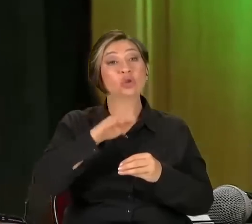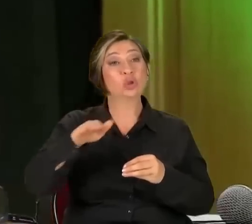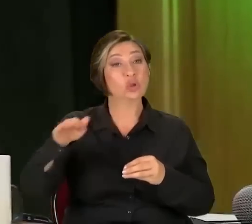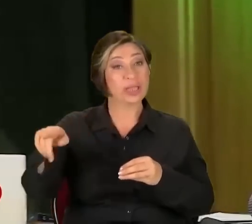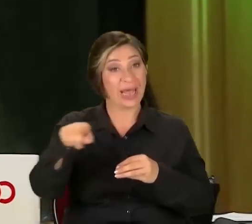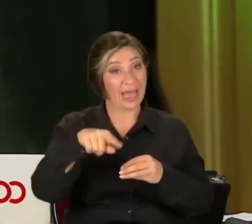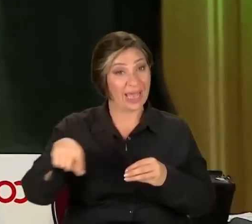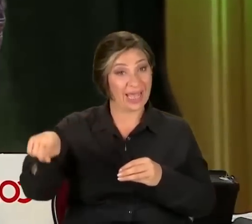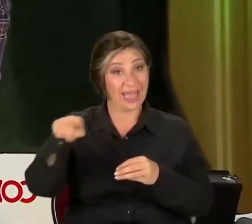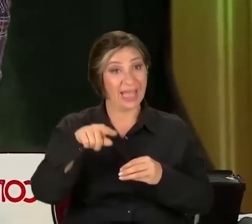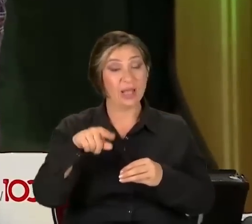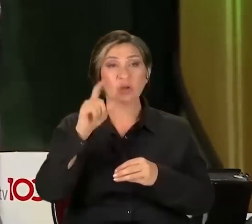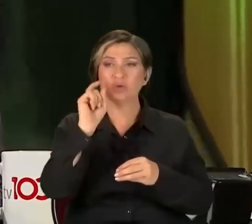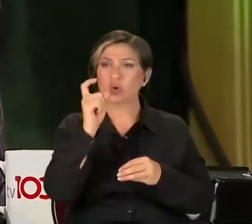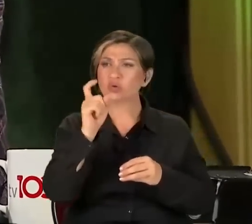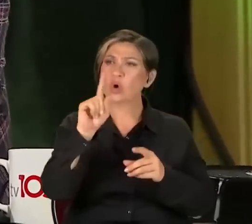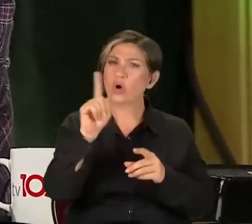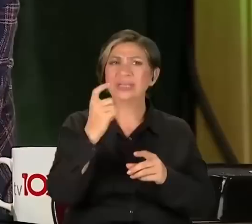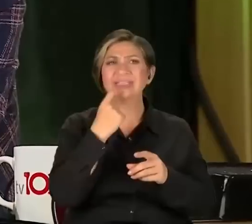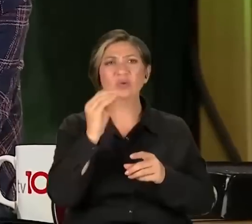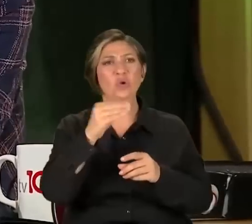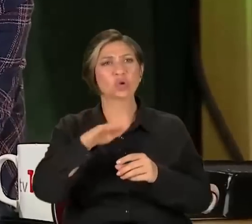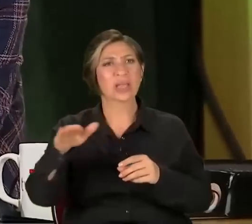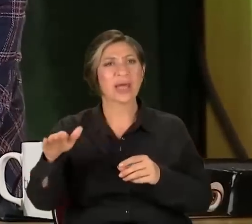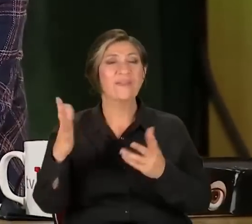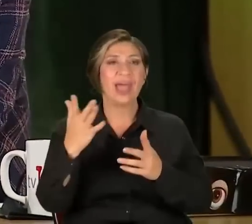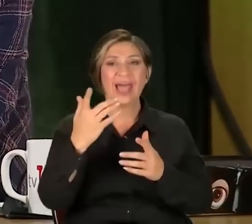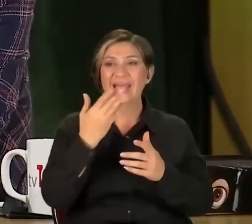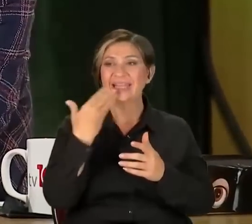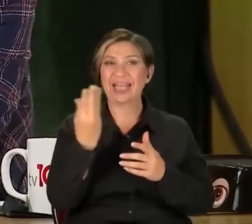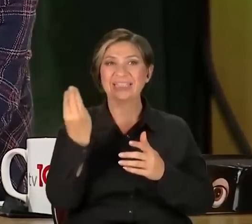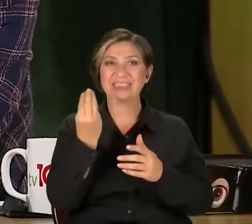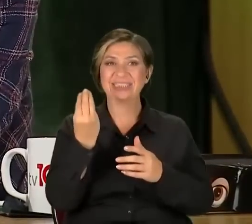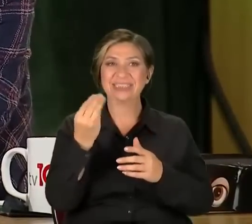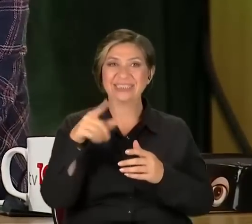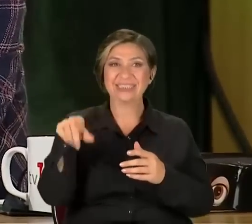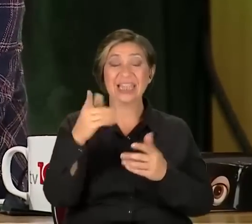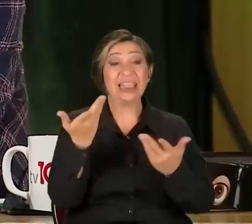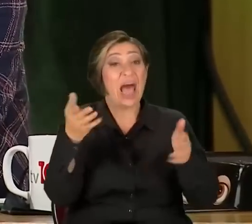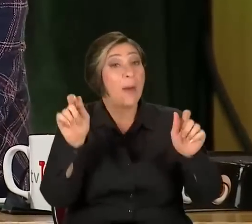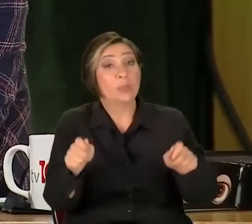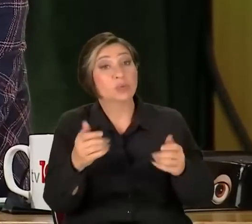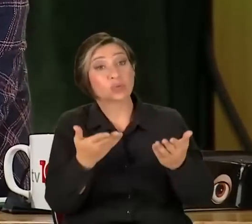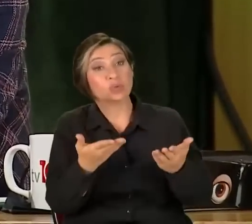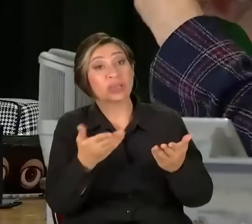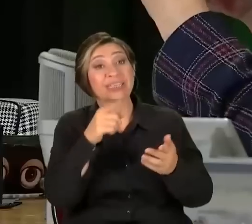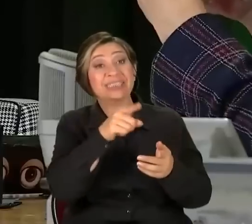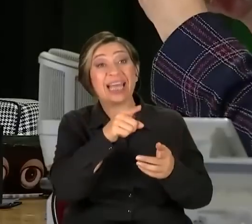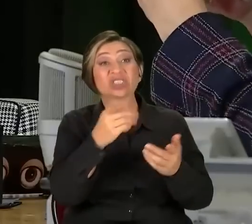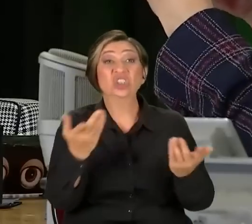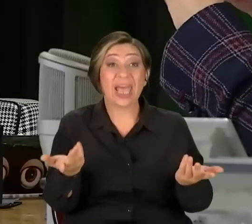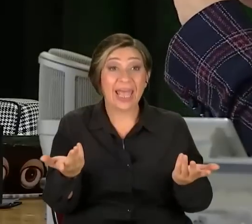çocuklara, bu 9 yaşında, 10 yaşında ya da ergenlik çağındaki çocuklara ne yapıyorsun?